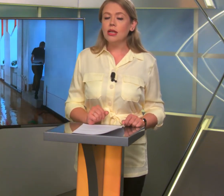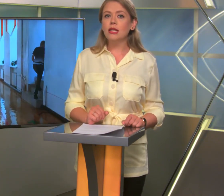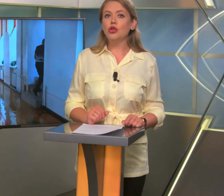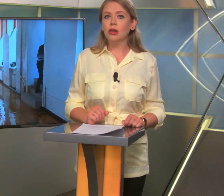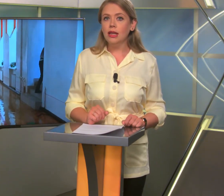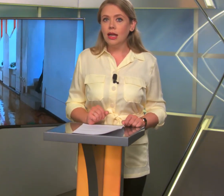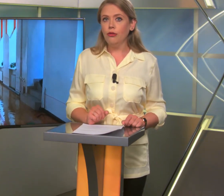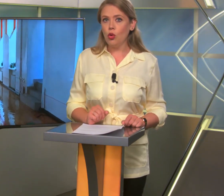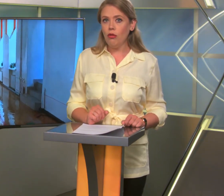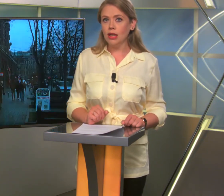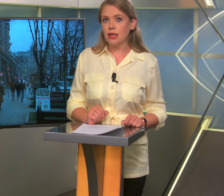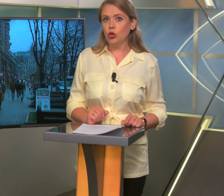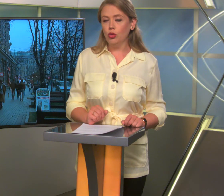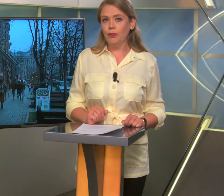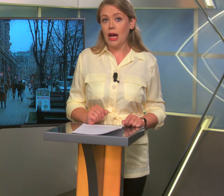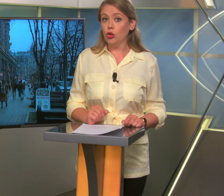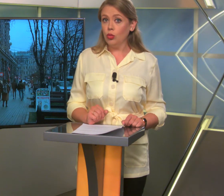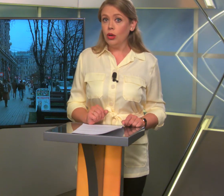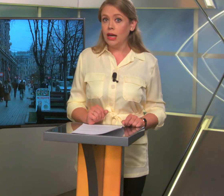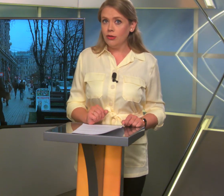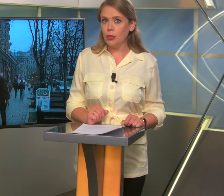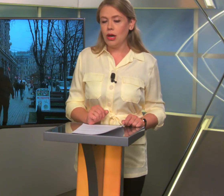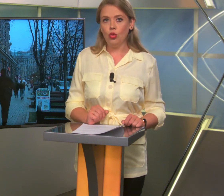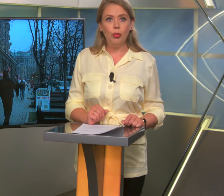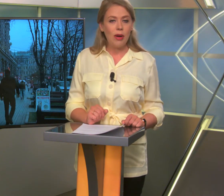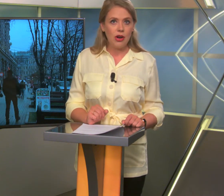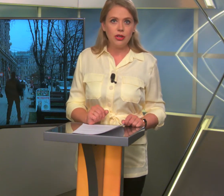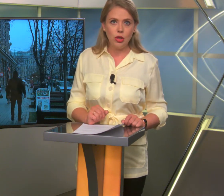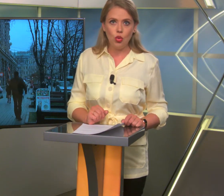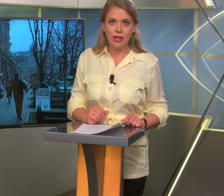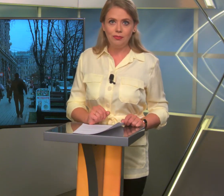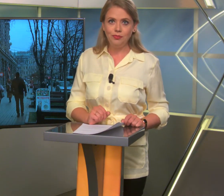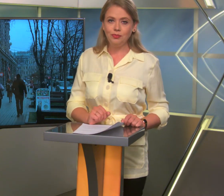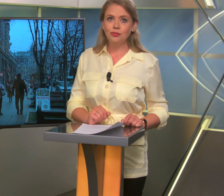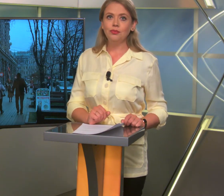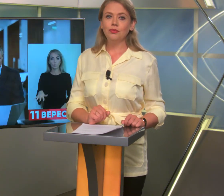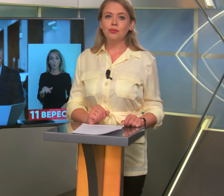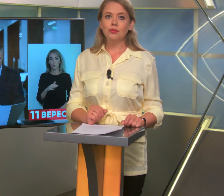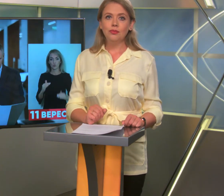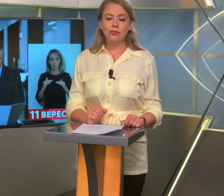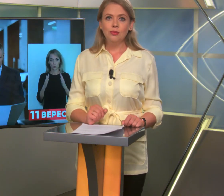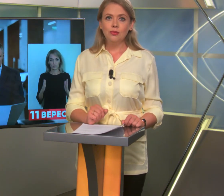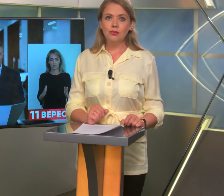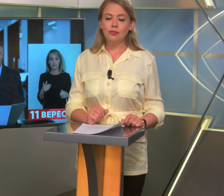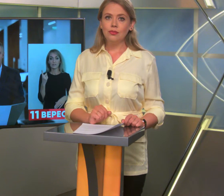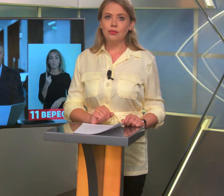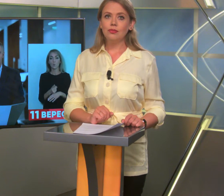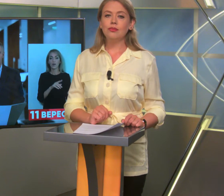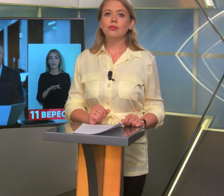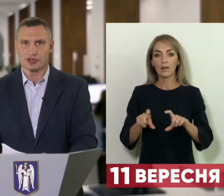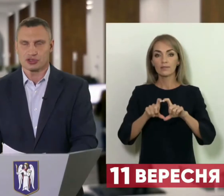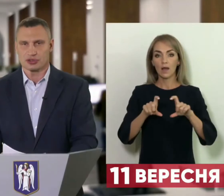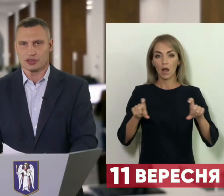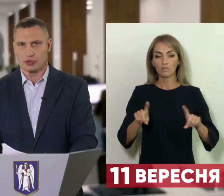404 інфікованих за добу. А тому Київ тепер у помаранчевій зоні. Заборонена діяльність